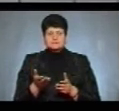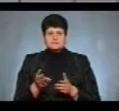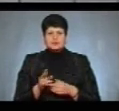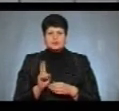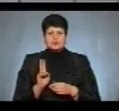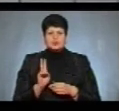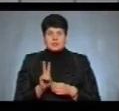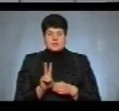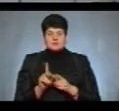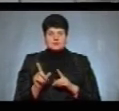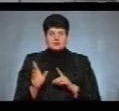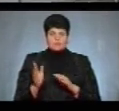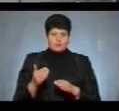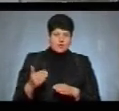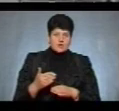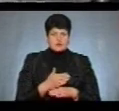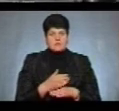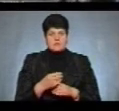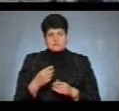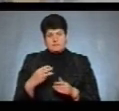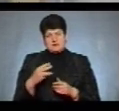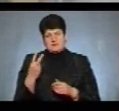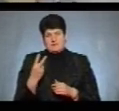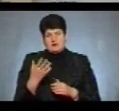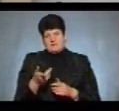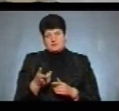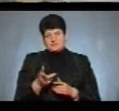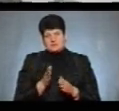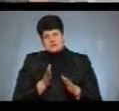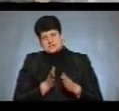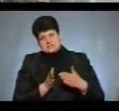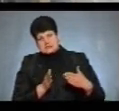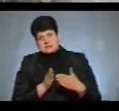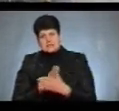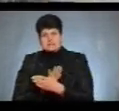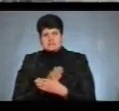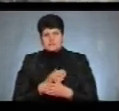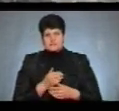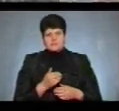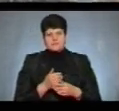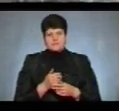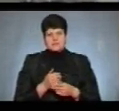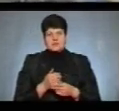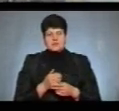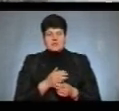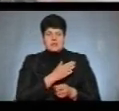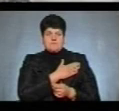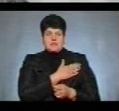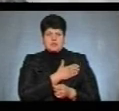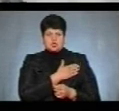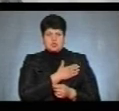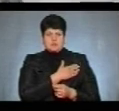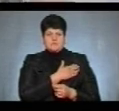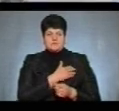Тролейбус проїхав вже пішохідний, метрів 2. А він такий раз зрізав то саме, і плечем